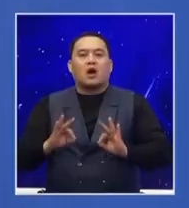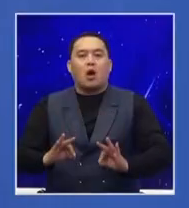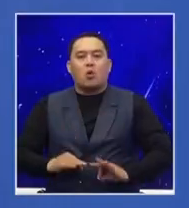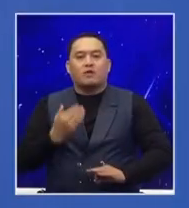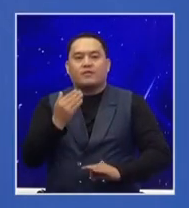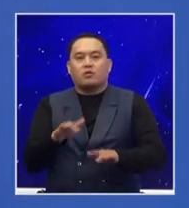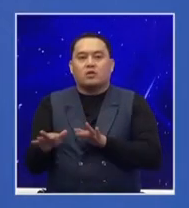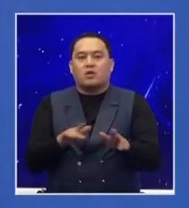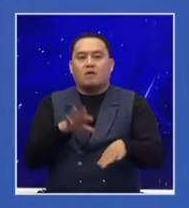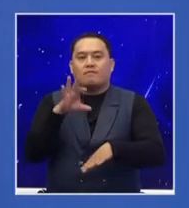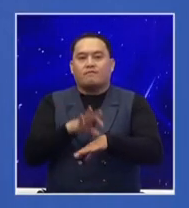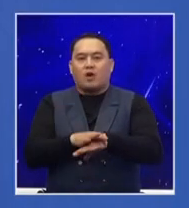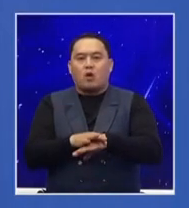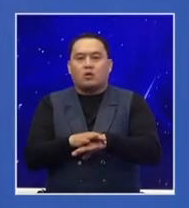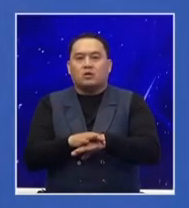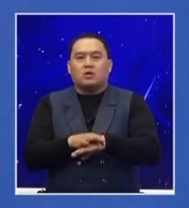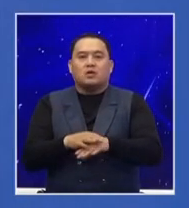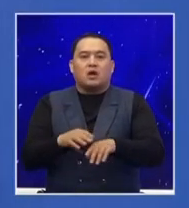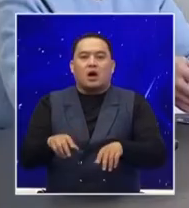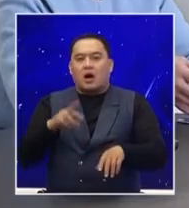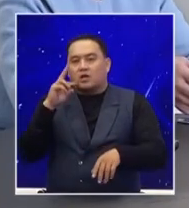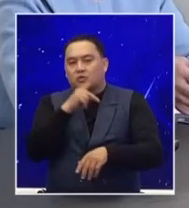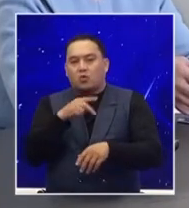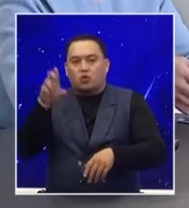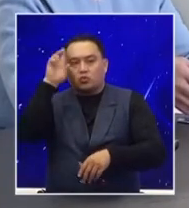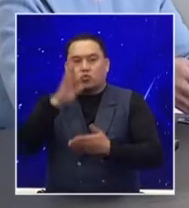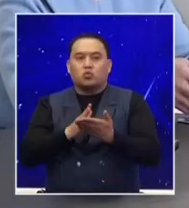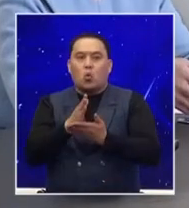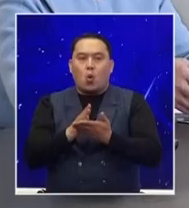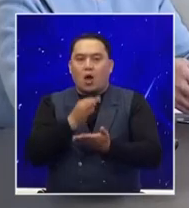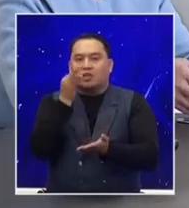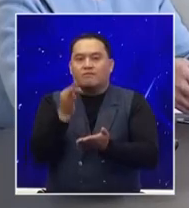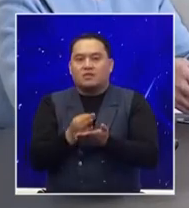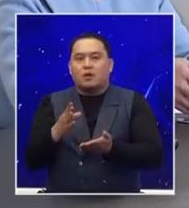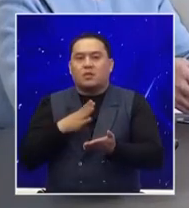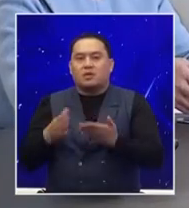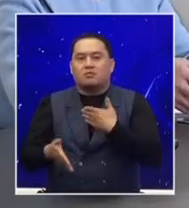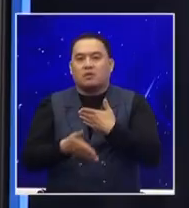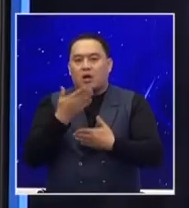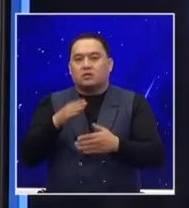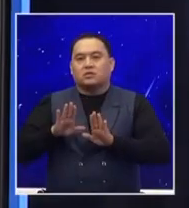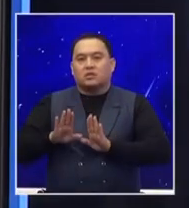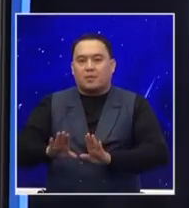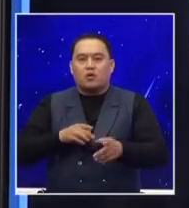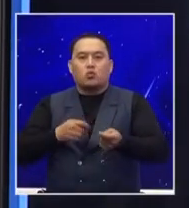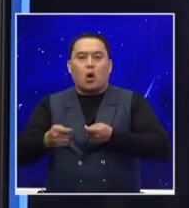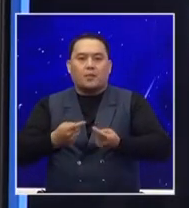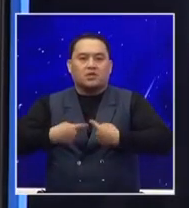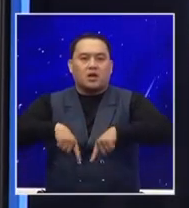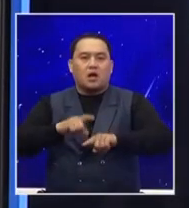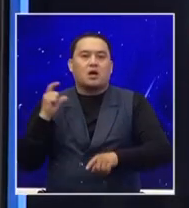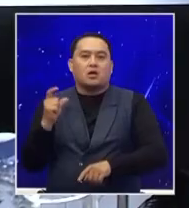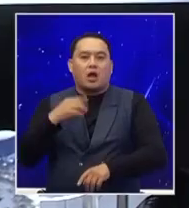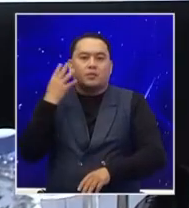в его деятельности выявили проступки, дискредитирующие государственную службу. К ответственности был привлечен и заместитель руководителя